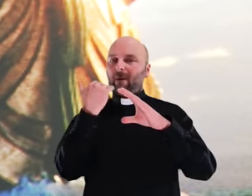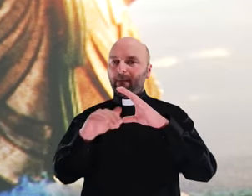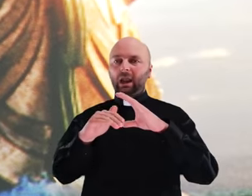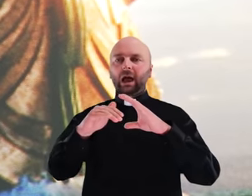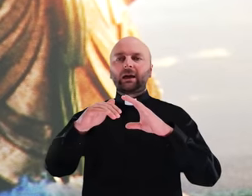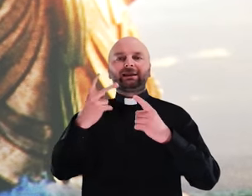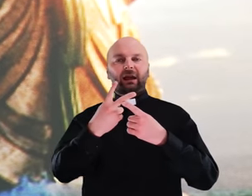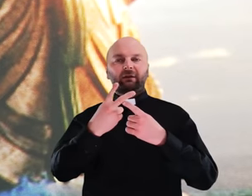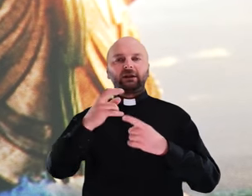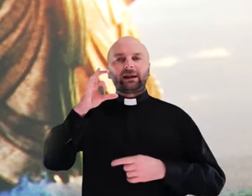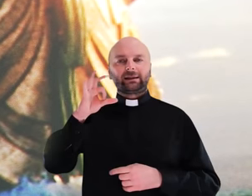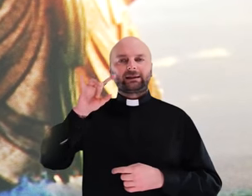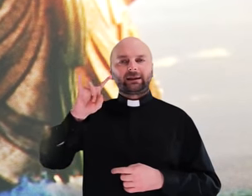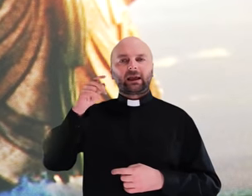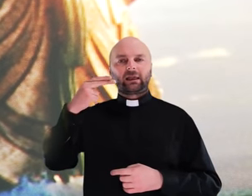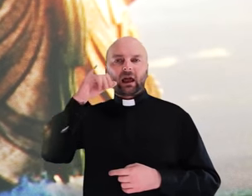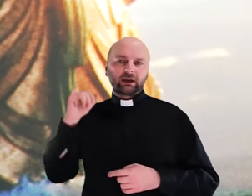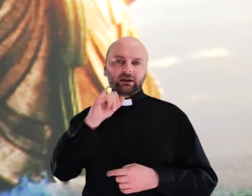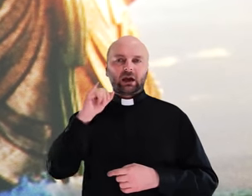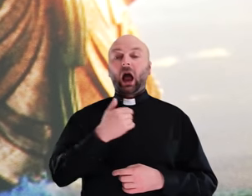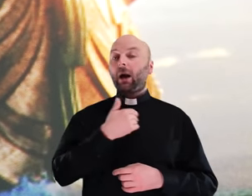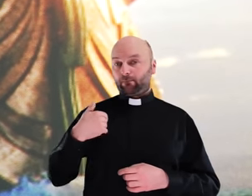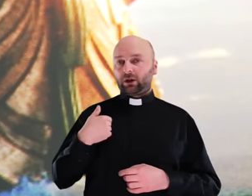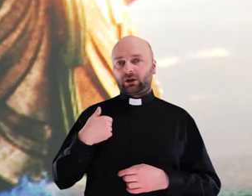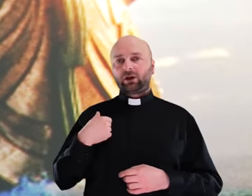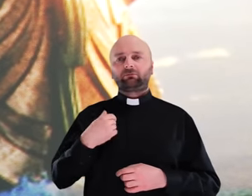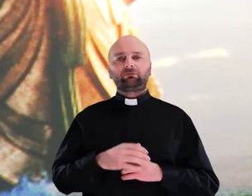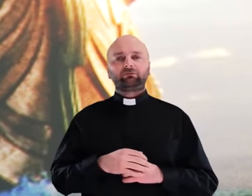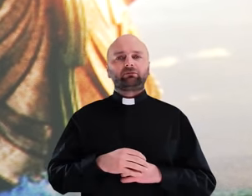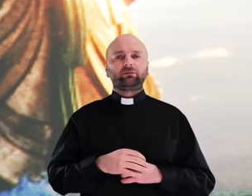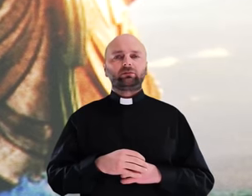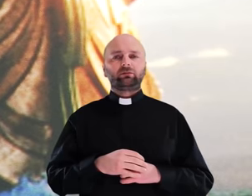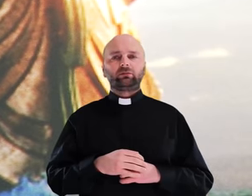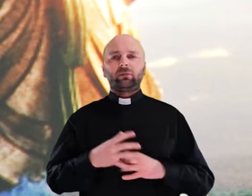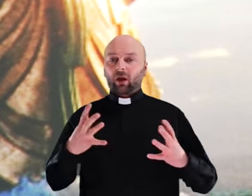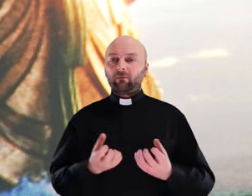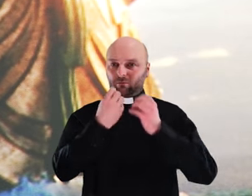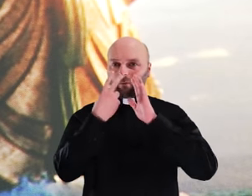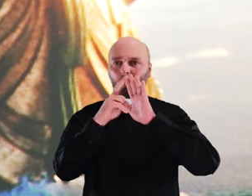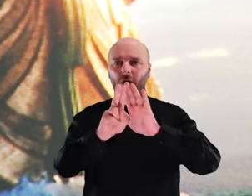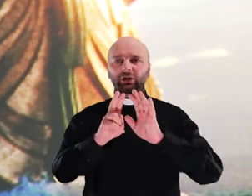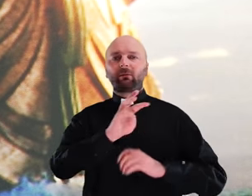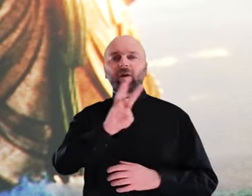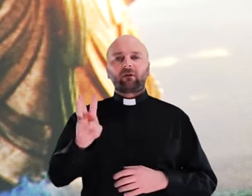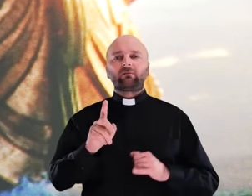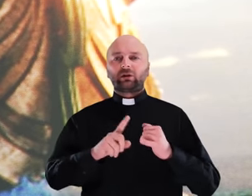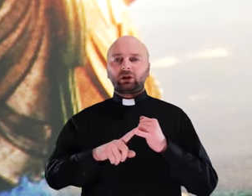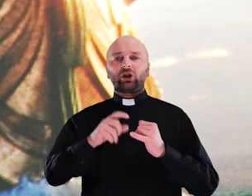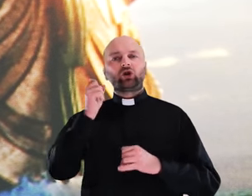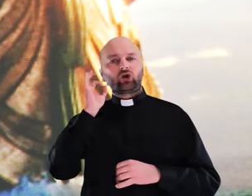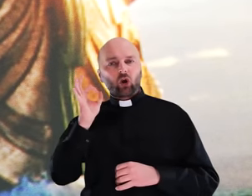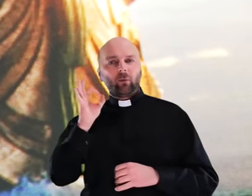naszej synajowej telewizji. A my z pewnością postaramy się je wam wszystkim pokazać, a najlepsze pomysły